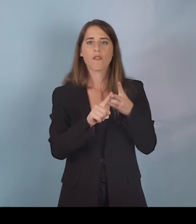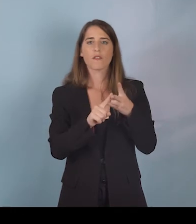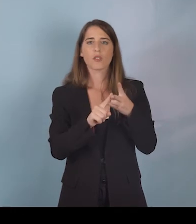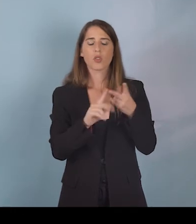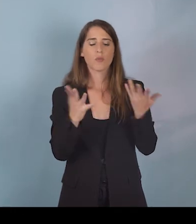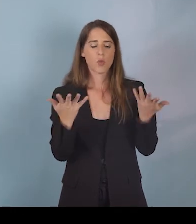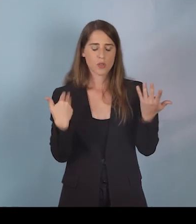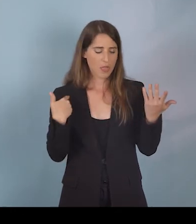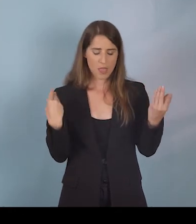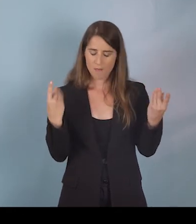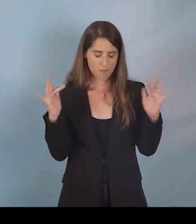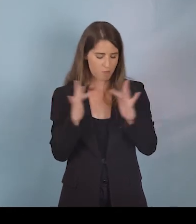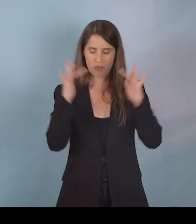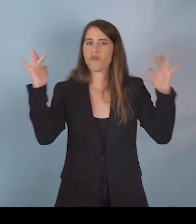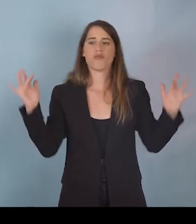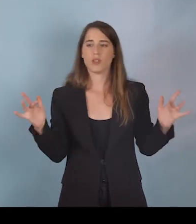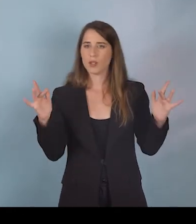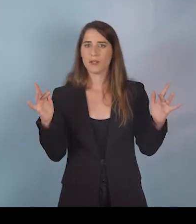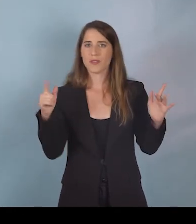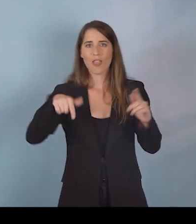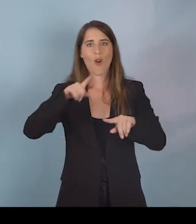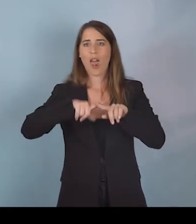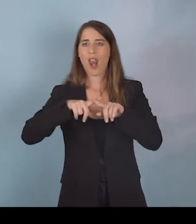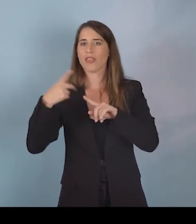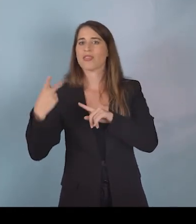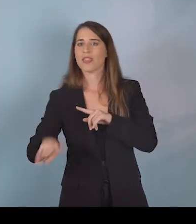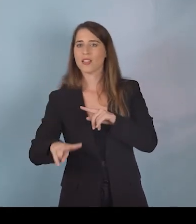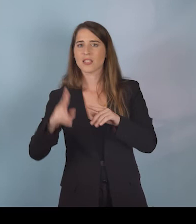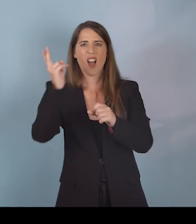έγραφε γονέας, και αυτό δεν ήταν με το